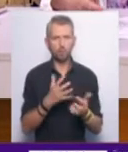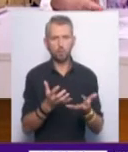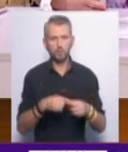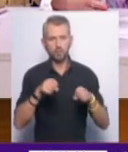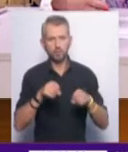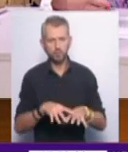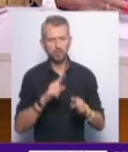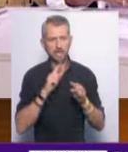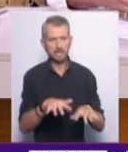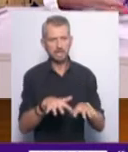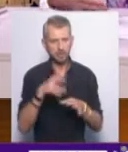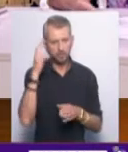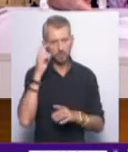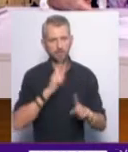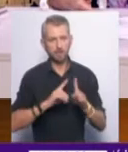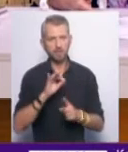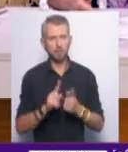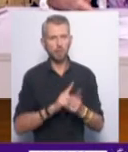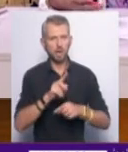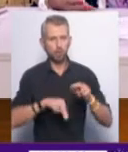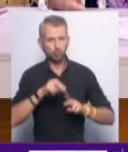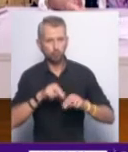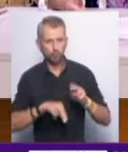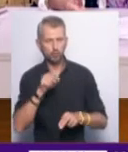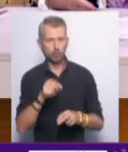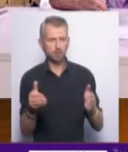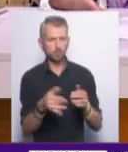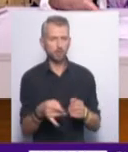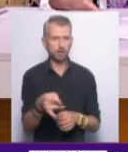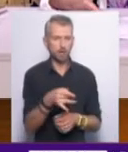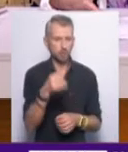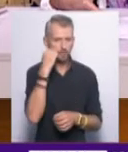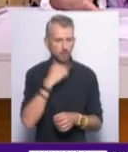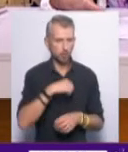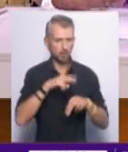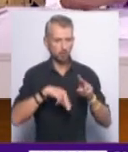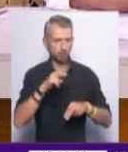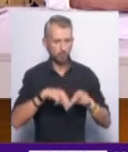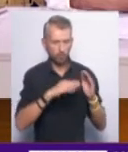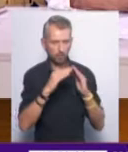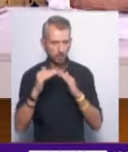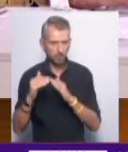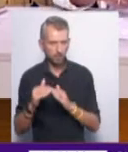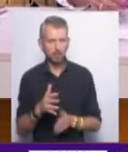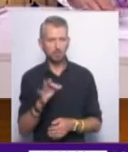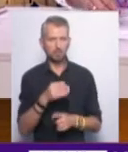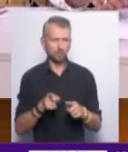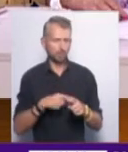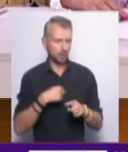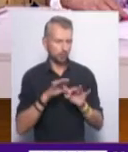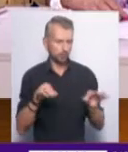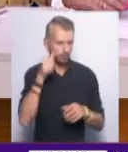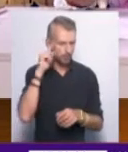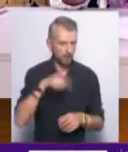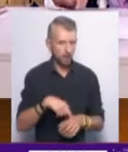рішення сесії Київради про реконструкцію цих мікрорайонів старої забудови, про що я добре знаю. В